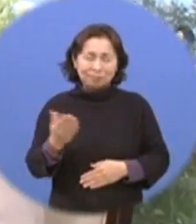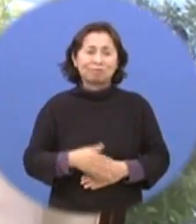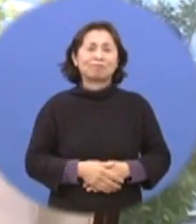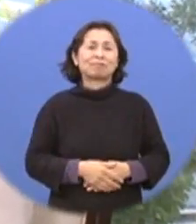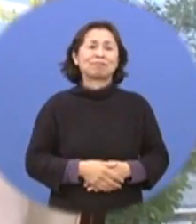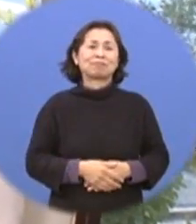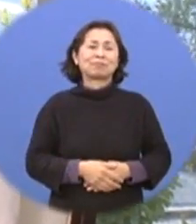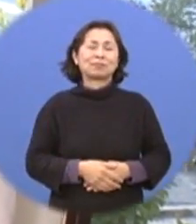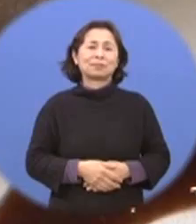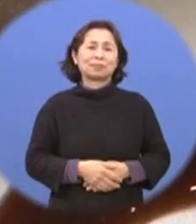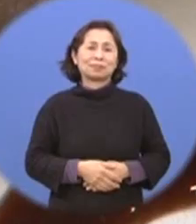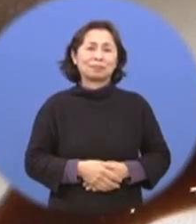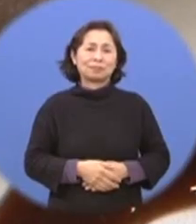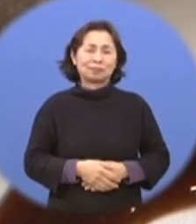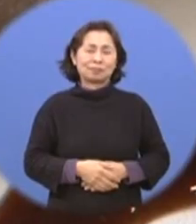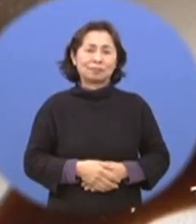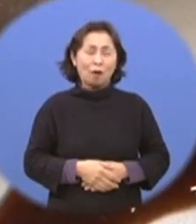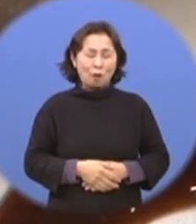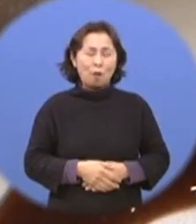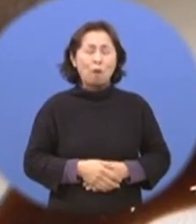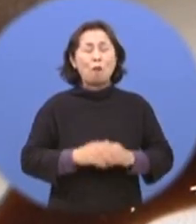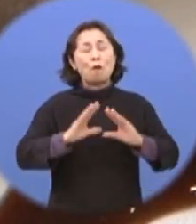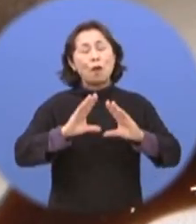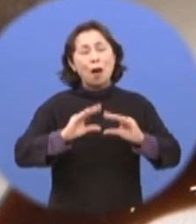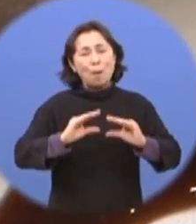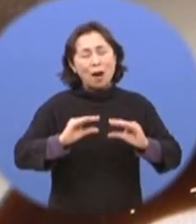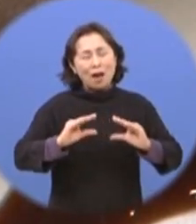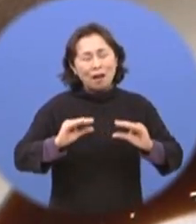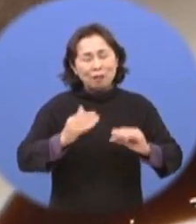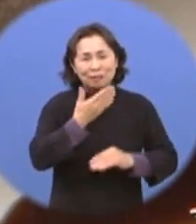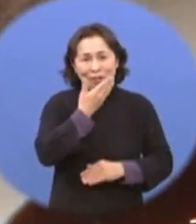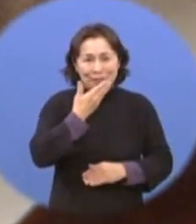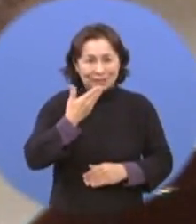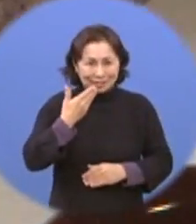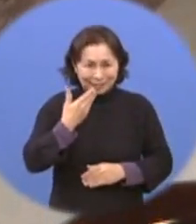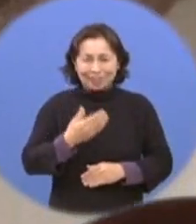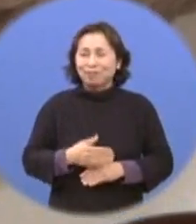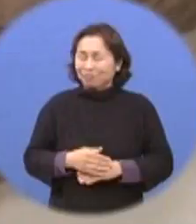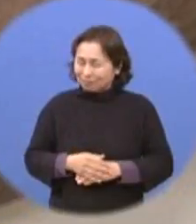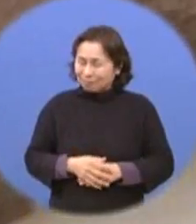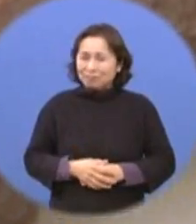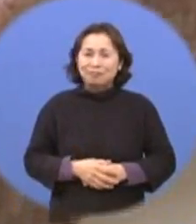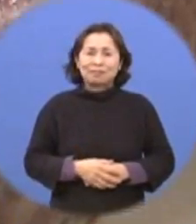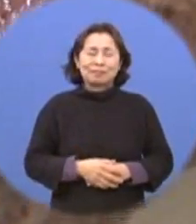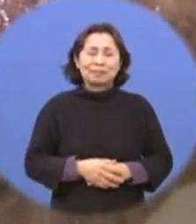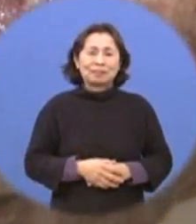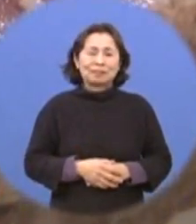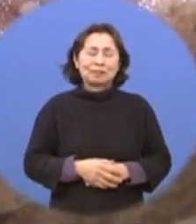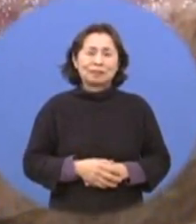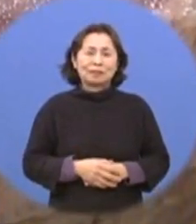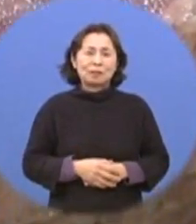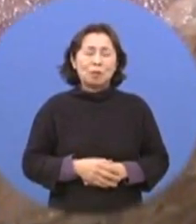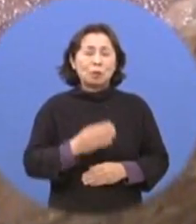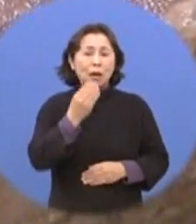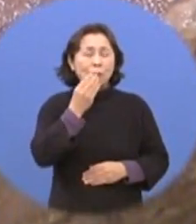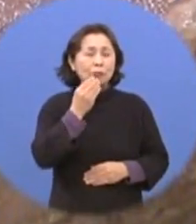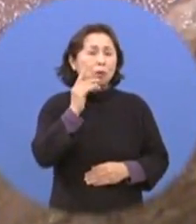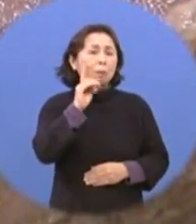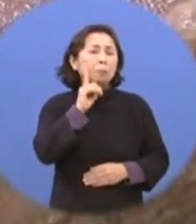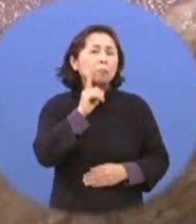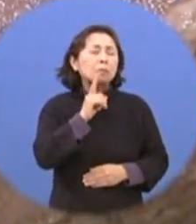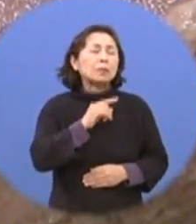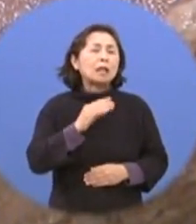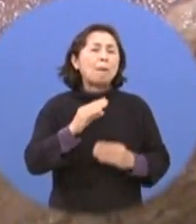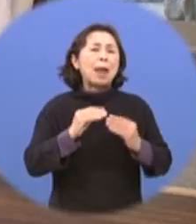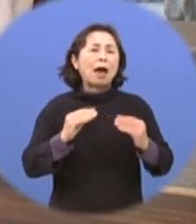くださいとっても柔らかくて美味しいですありがとうございますの口当たりがなめらかでとっても食べ